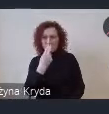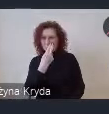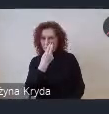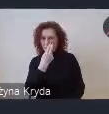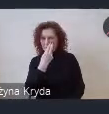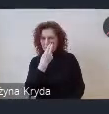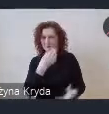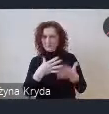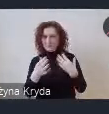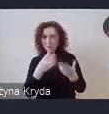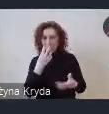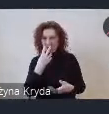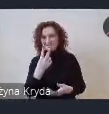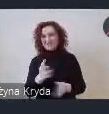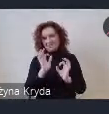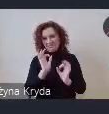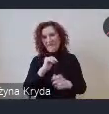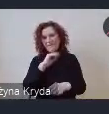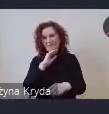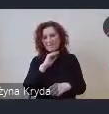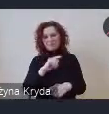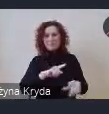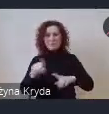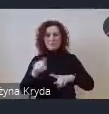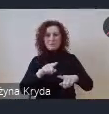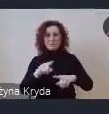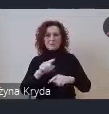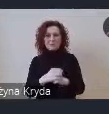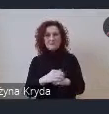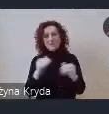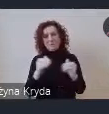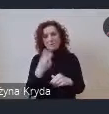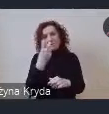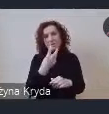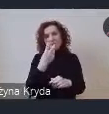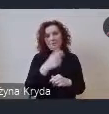jest to uznawane za za wystarczające znowu może taka ciekawostka